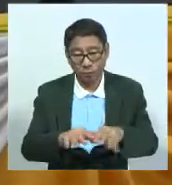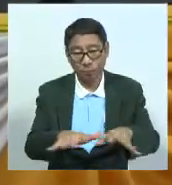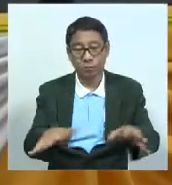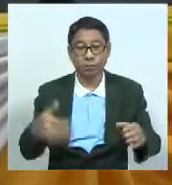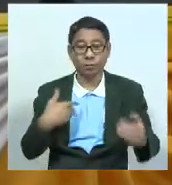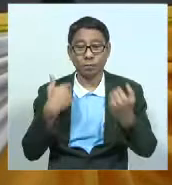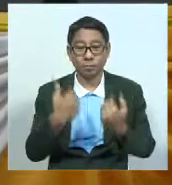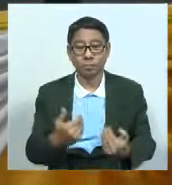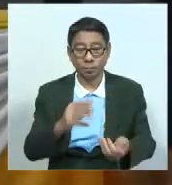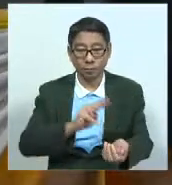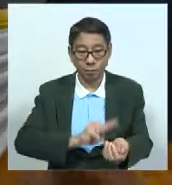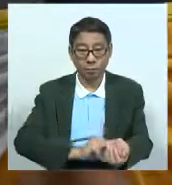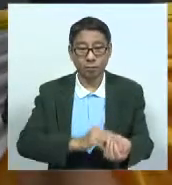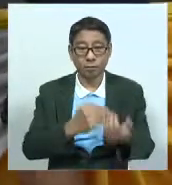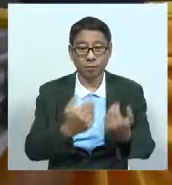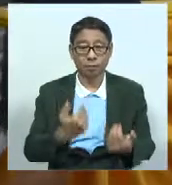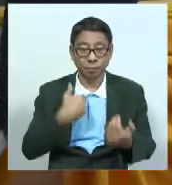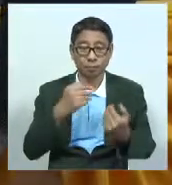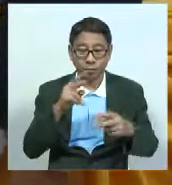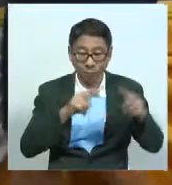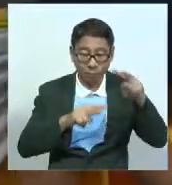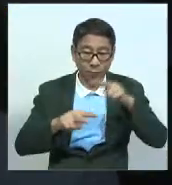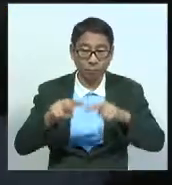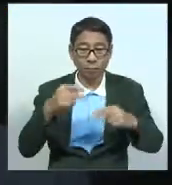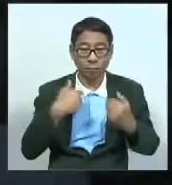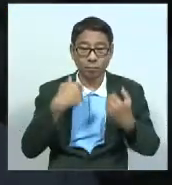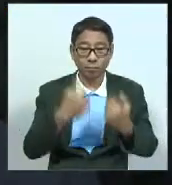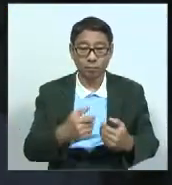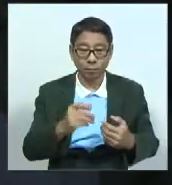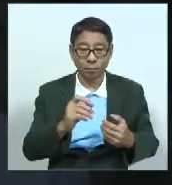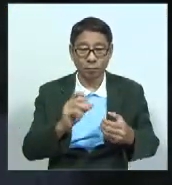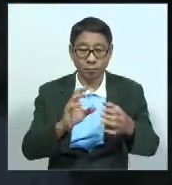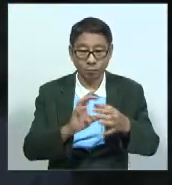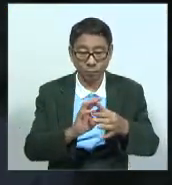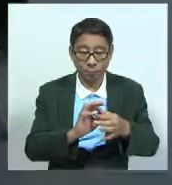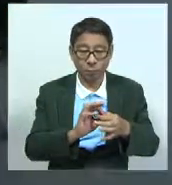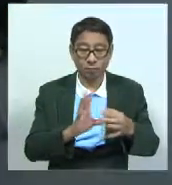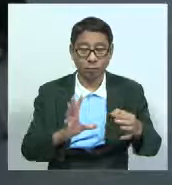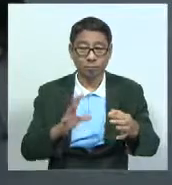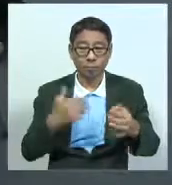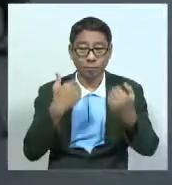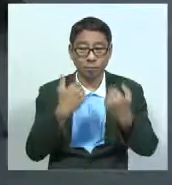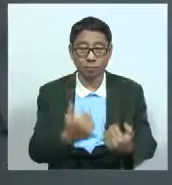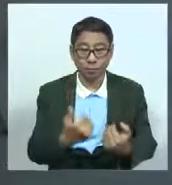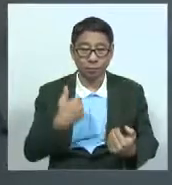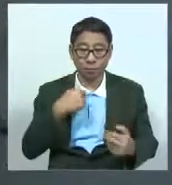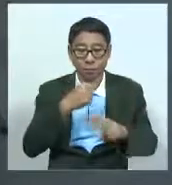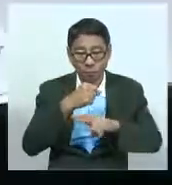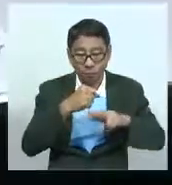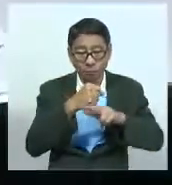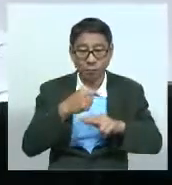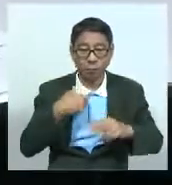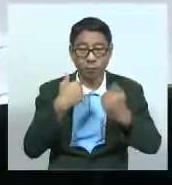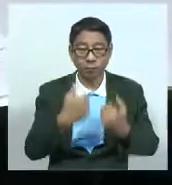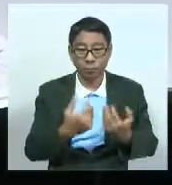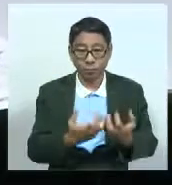การทางการแพทย์แผนปัจจุบันการกำกับดูแลเช่นการปลดล็อกกัญชงการผลักดันเข้าบัญชียาหลักผลิต